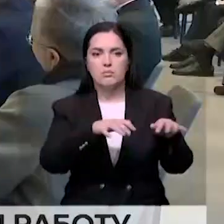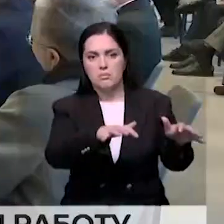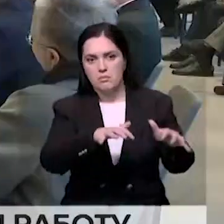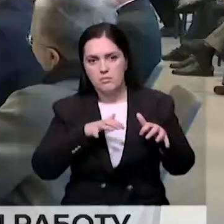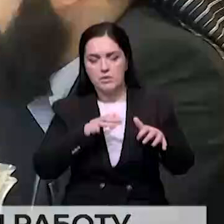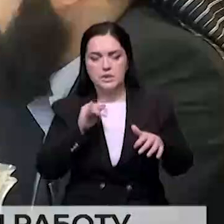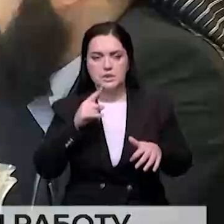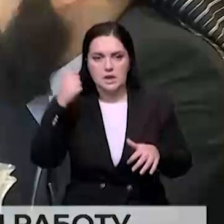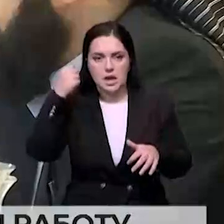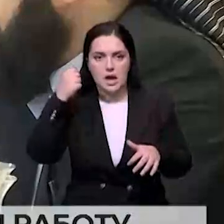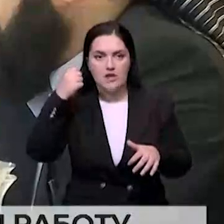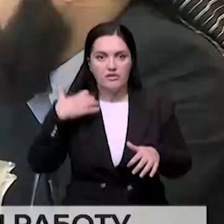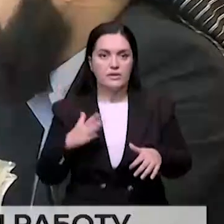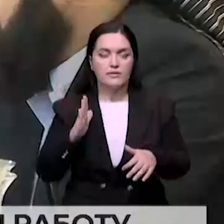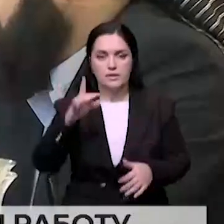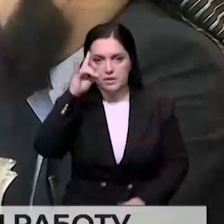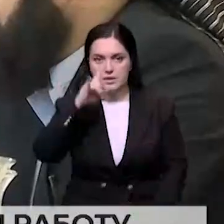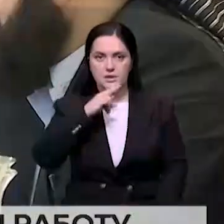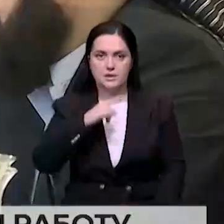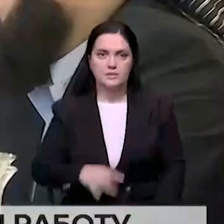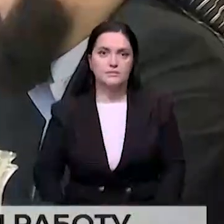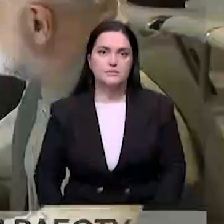из Афганистана в Казахстан.